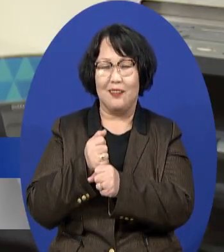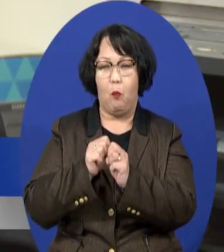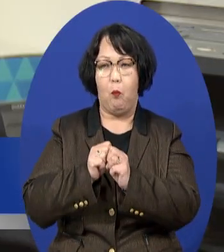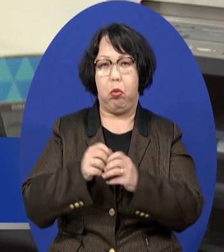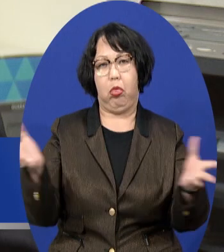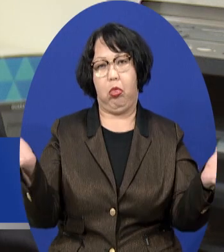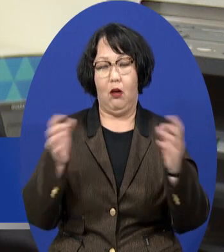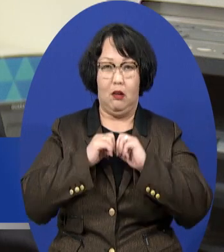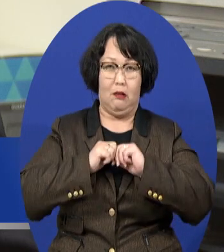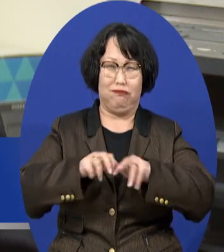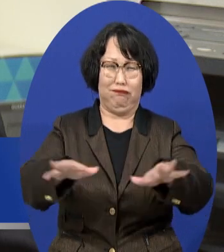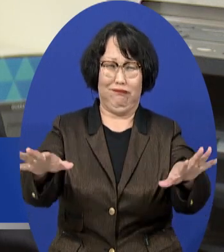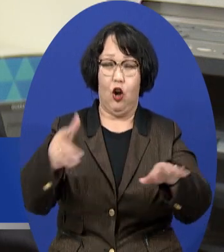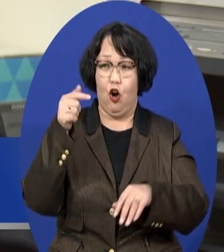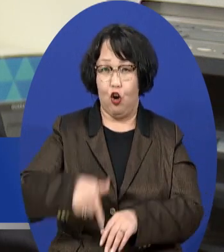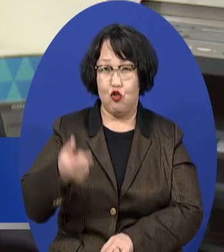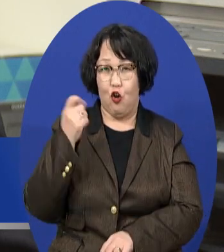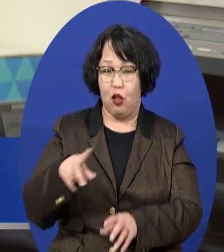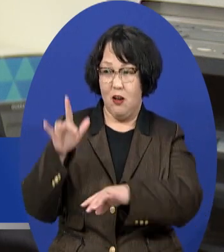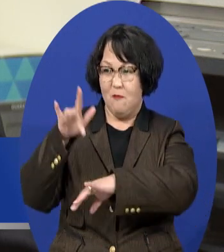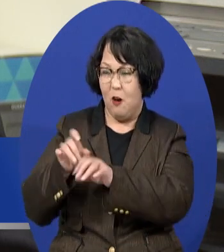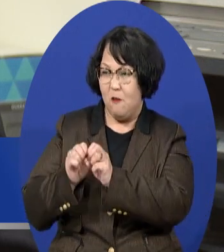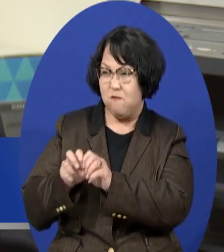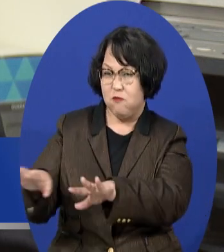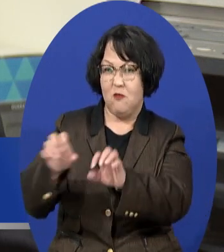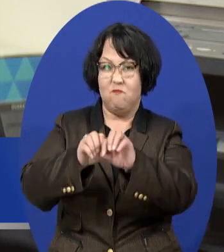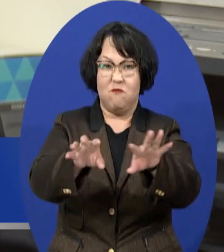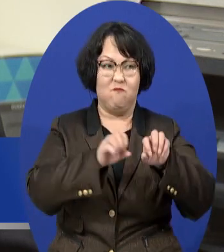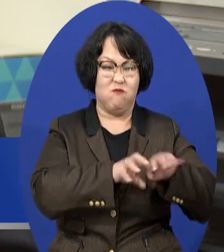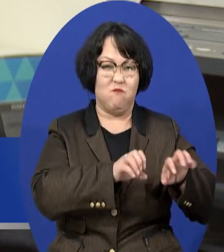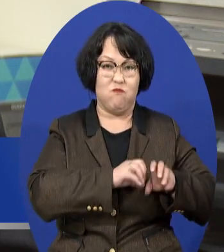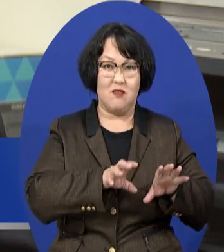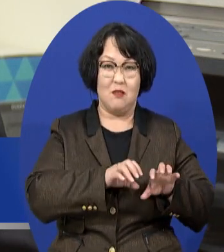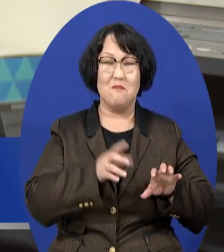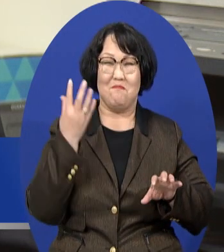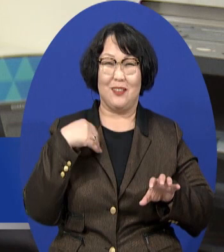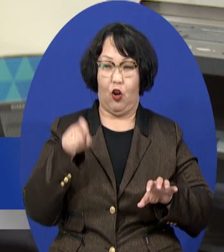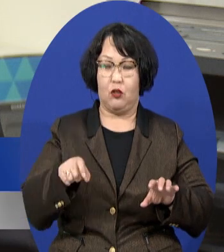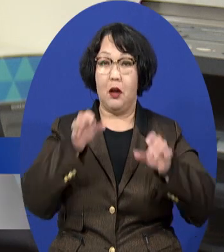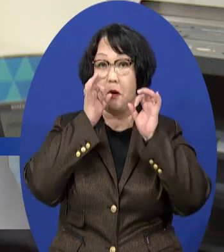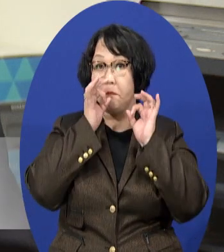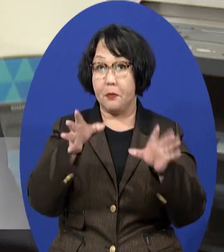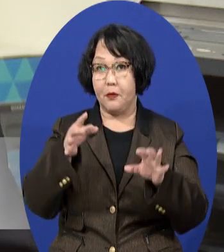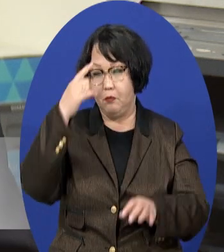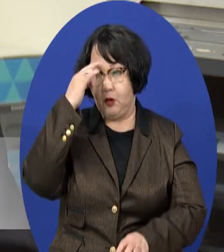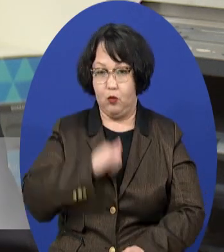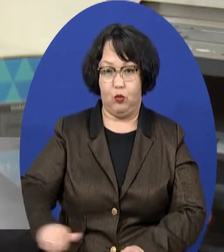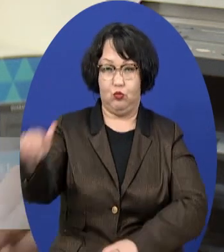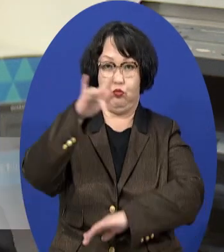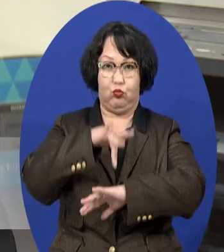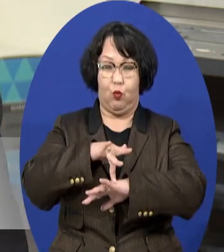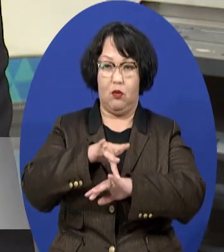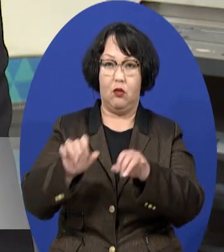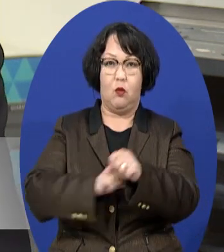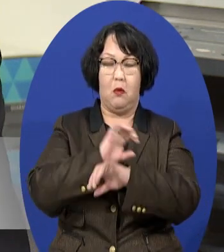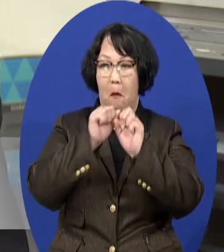голомтод кластер дэгдэлтүүд илэрч байсан бол Монгол улс тэр чигээрээ голомт болчихлоо. Би бол ингэж л харж байна.